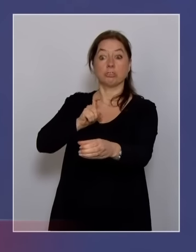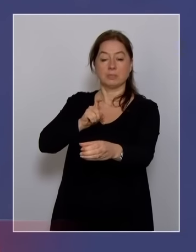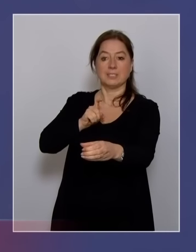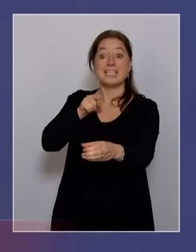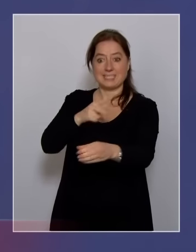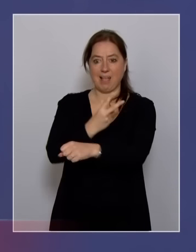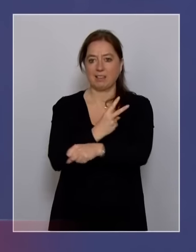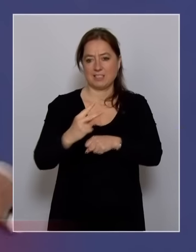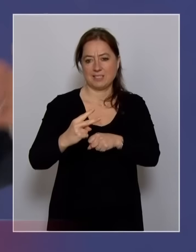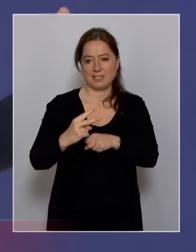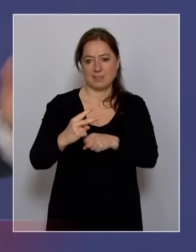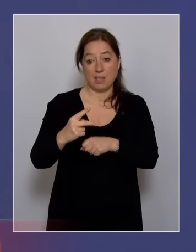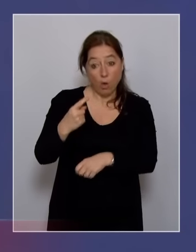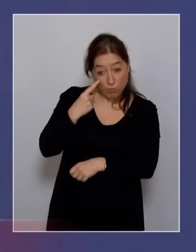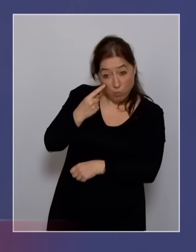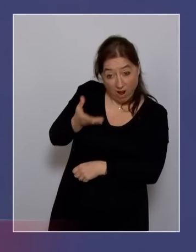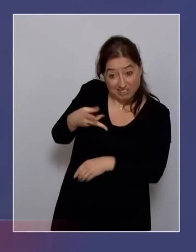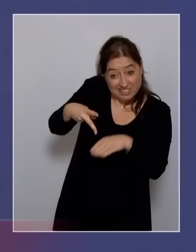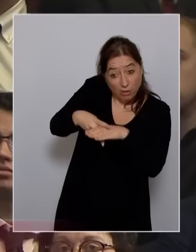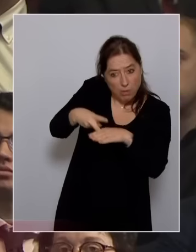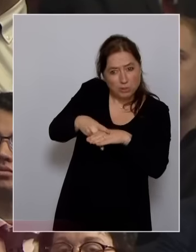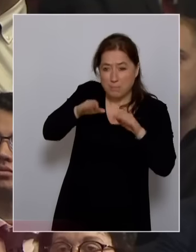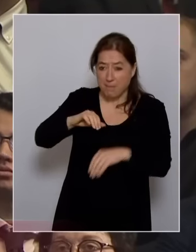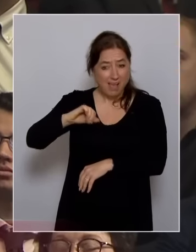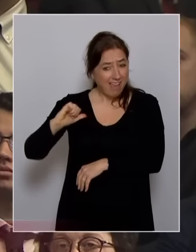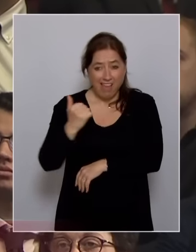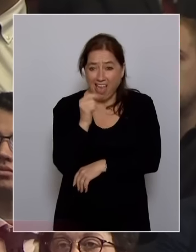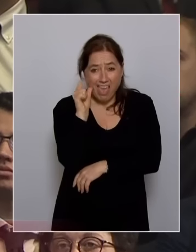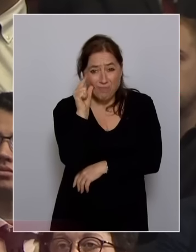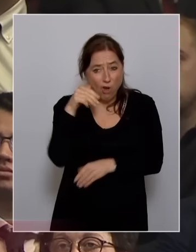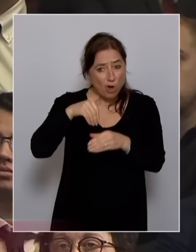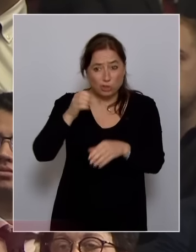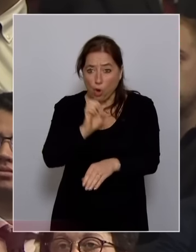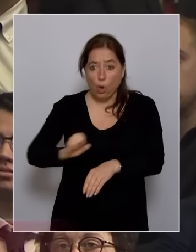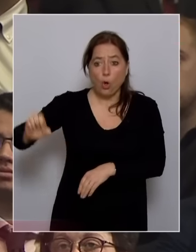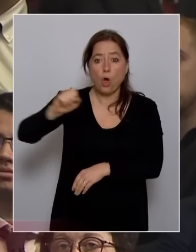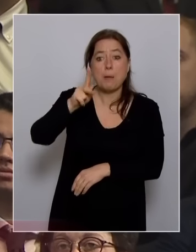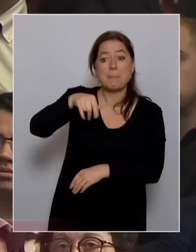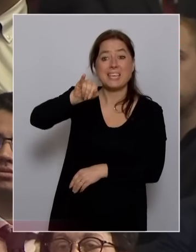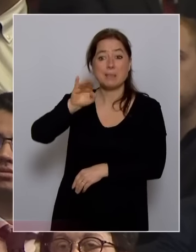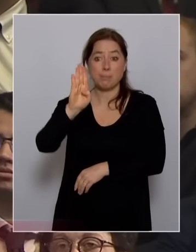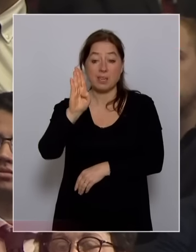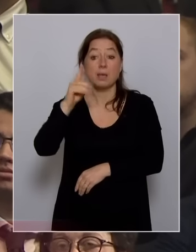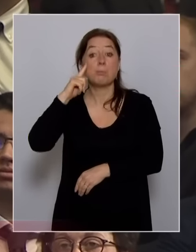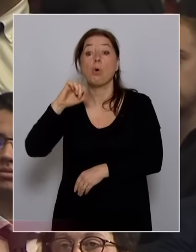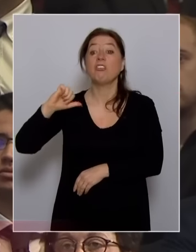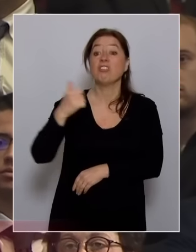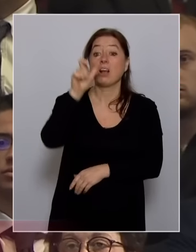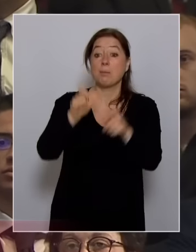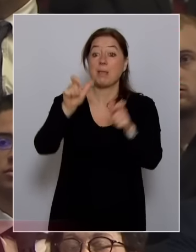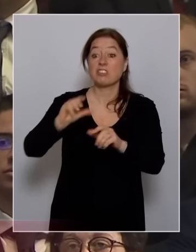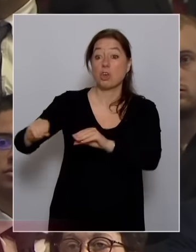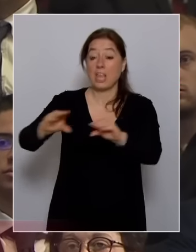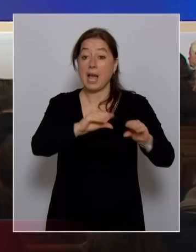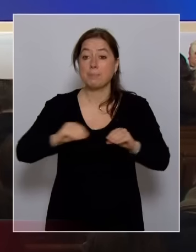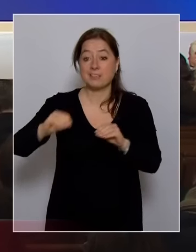voir. Malgré tous nos efforts, le produit intérieur brut par habitant a